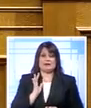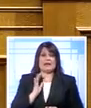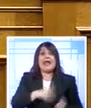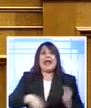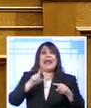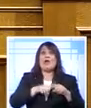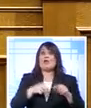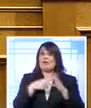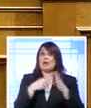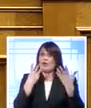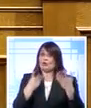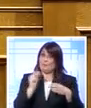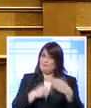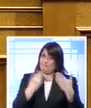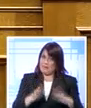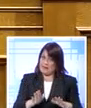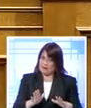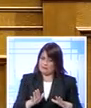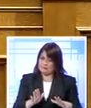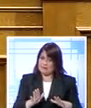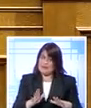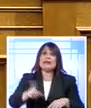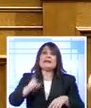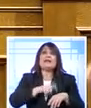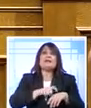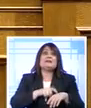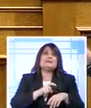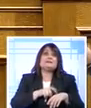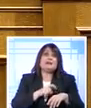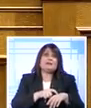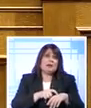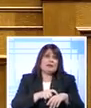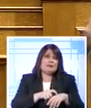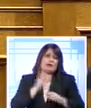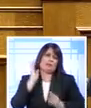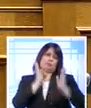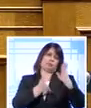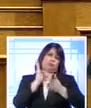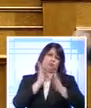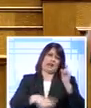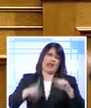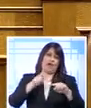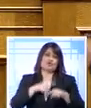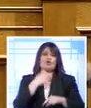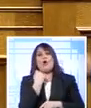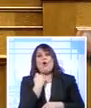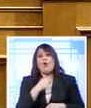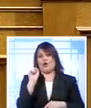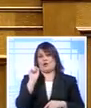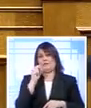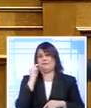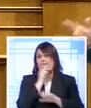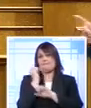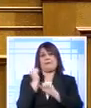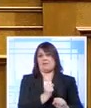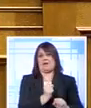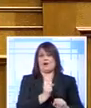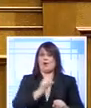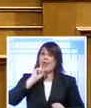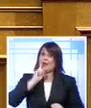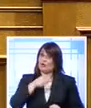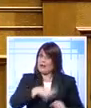λαός το 2008 και σε αυτό που υφίσταται σήμερα. Όχι λοιπόν κύριε Παπανδρέου, δεν σας έδωσε αυτή τη λαϊκή εντολή ο